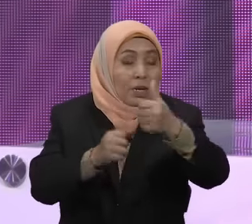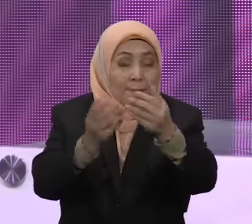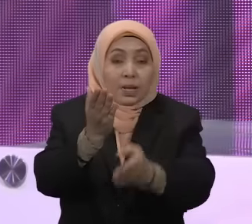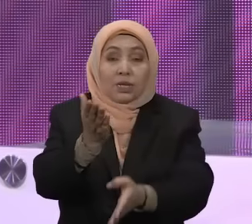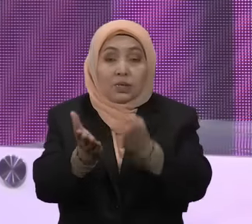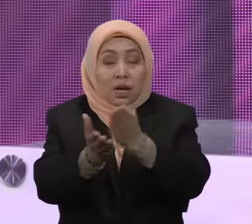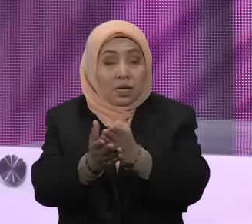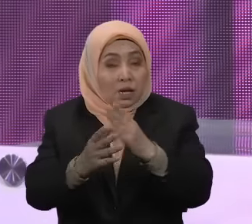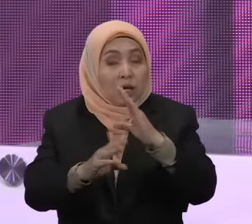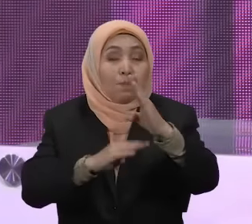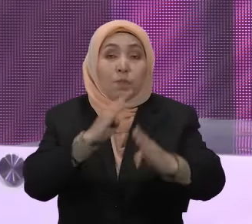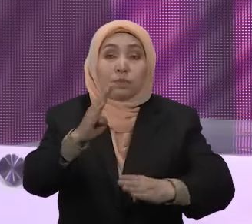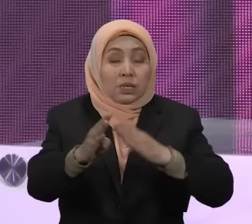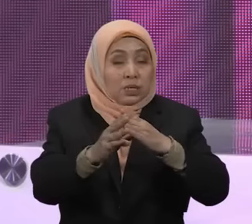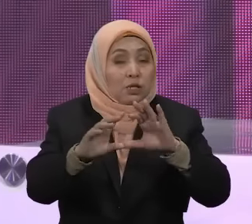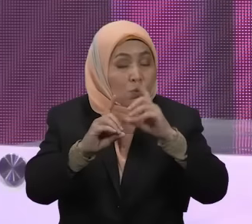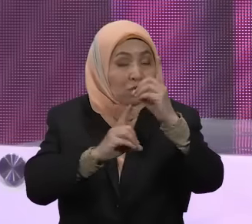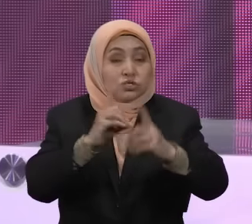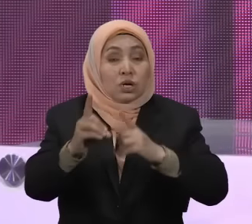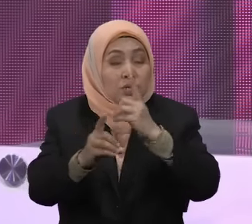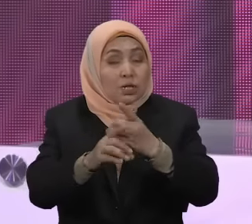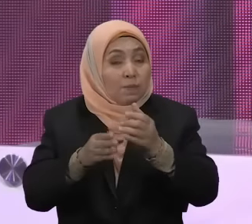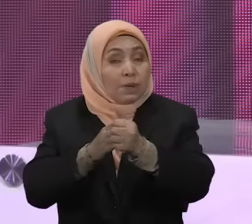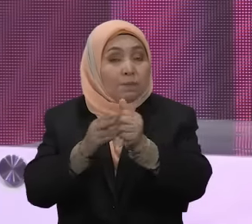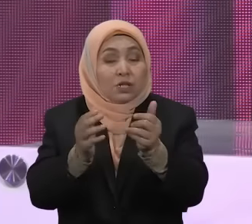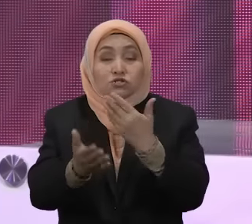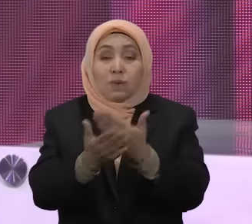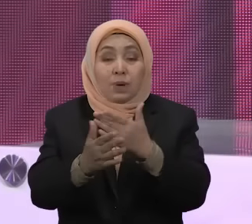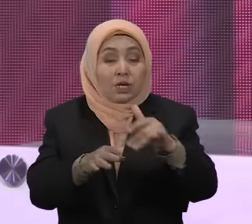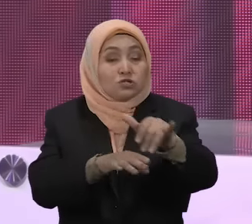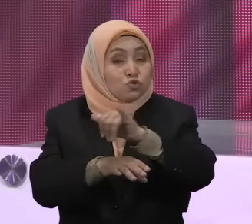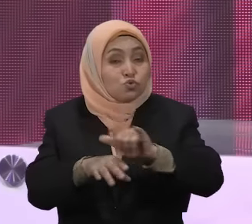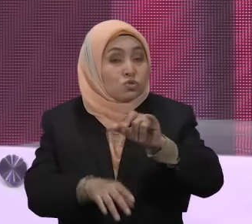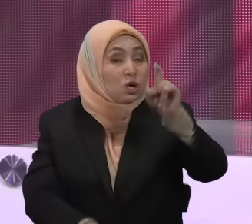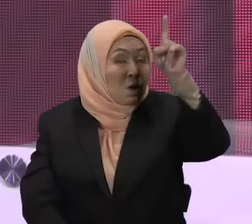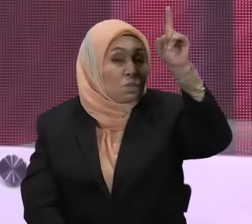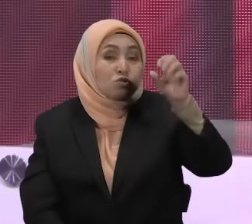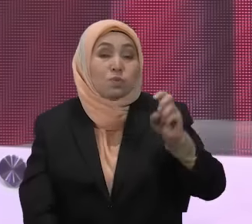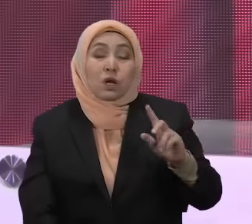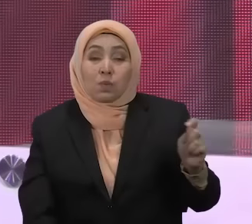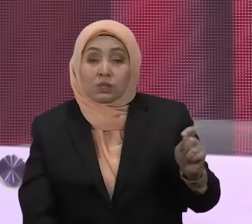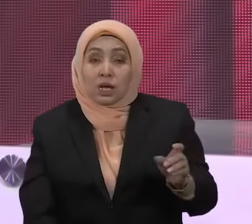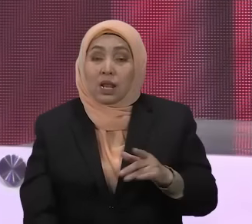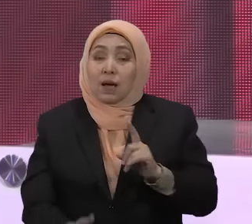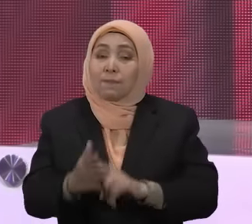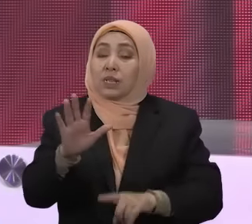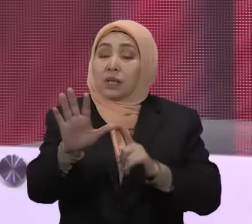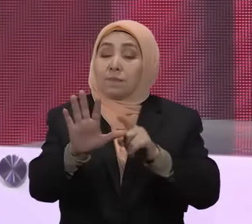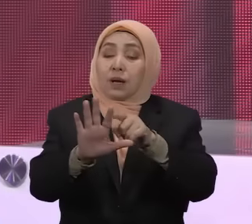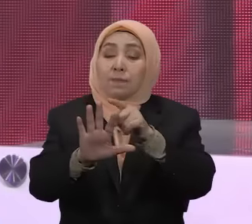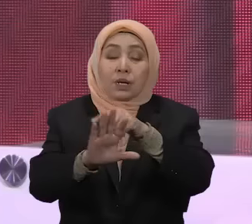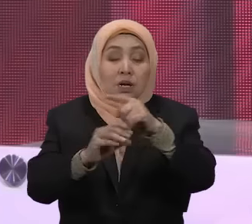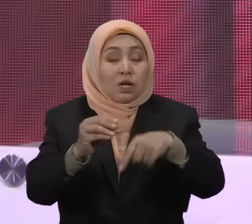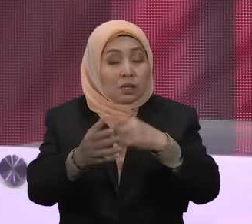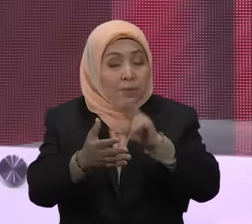hidayah di atas dunia ini, dan sudah tentunya dipimpin sampai ke syurga Allah Subhanahu Wa Taala. Apakah 5 perkara tersebut?